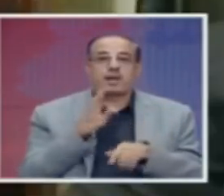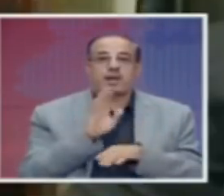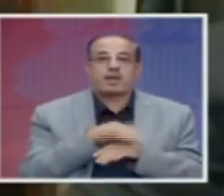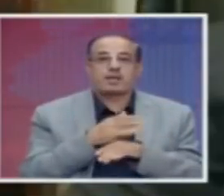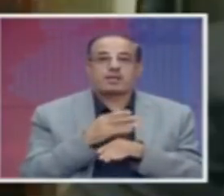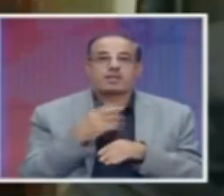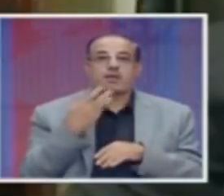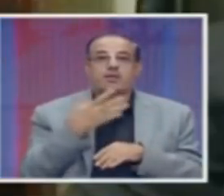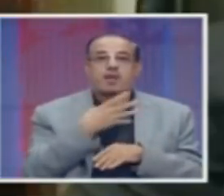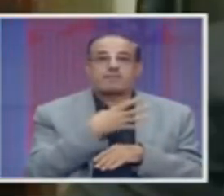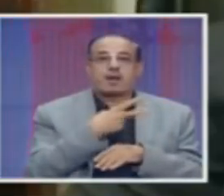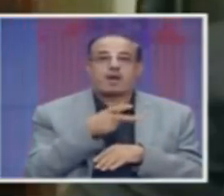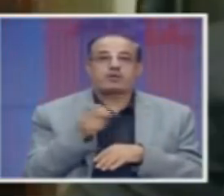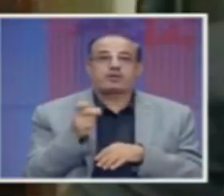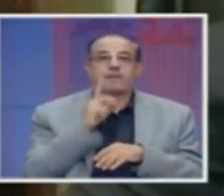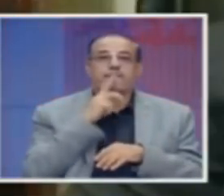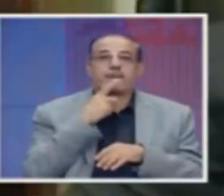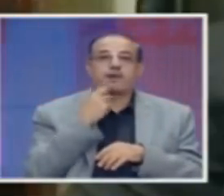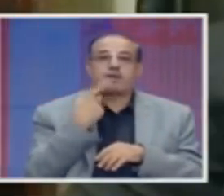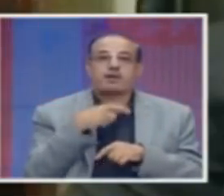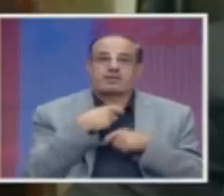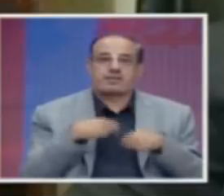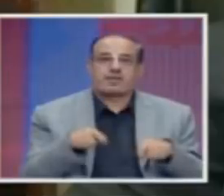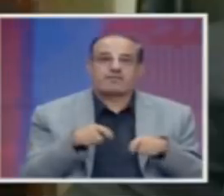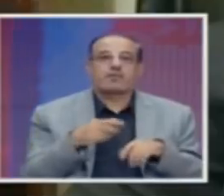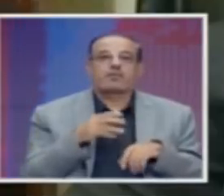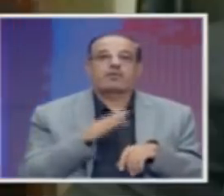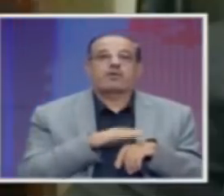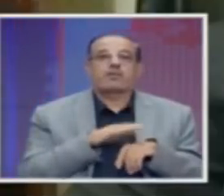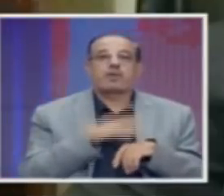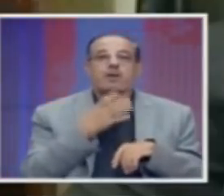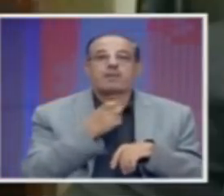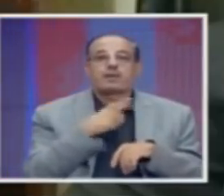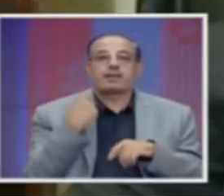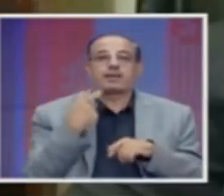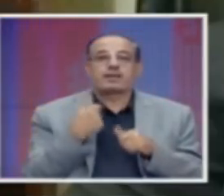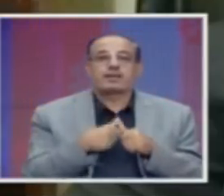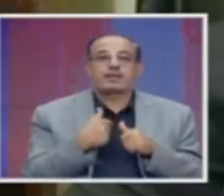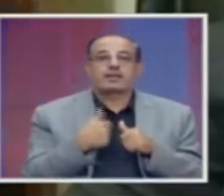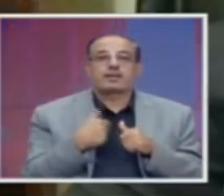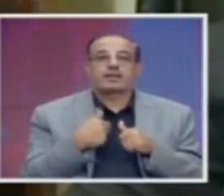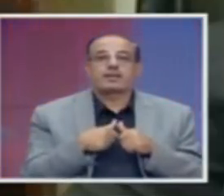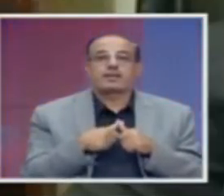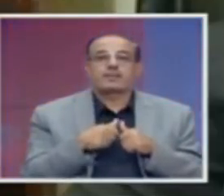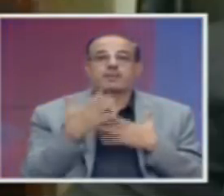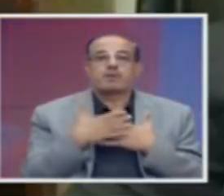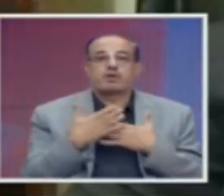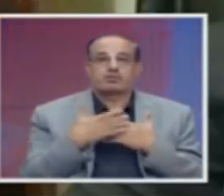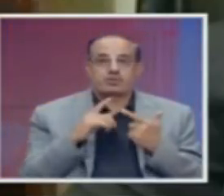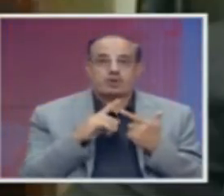المواطنين وتحسين الخدمات المقدمة إليهم، موضحا أن الخطة تجاوزت 24 مليار